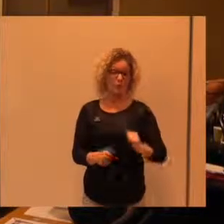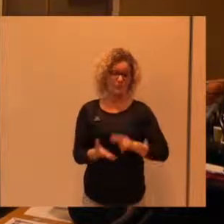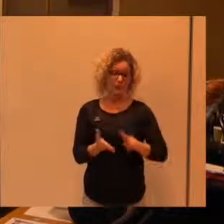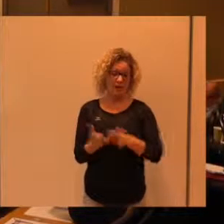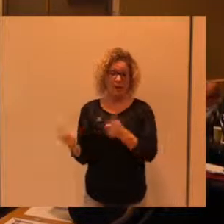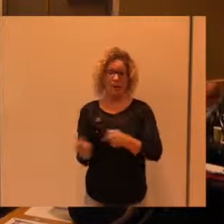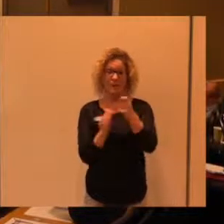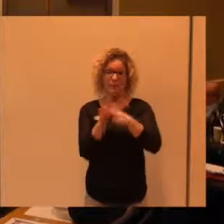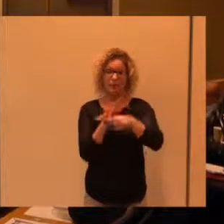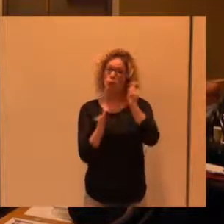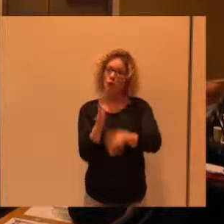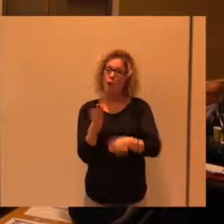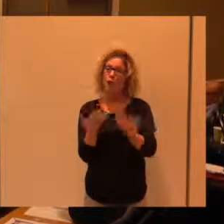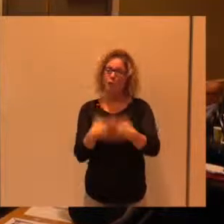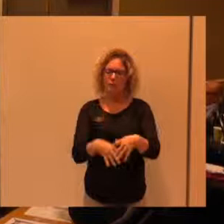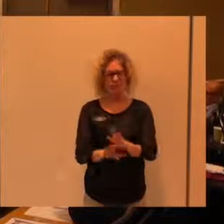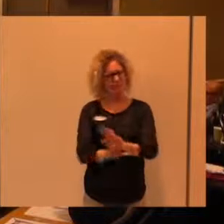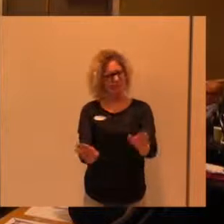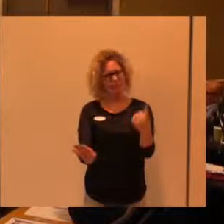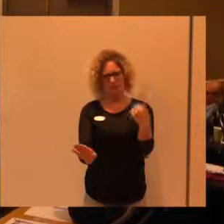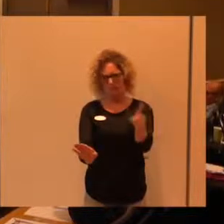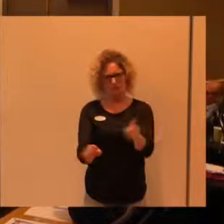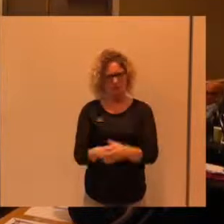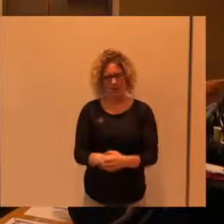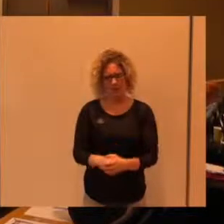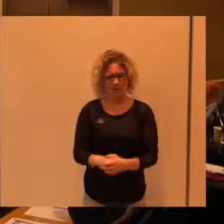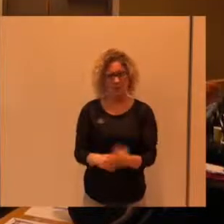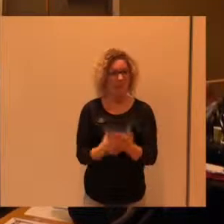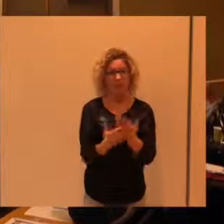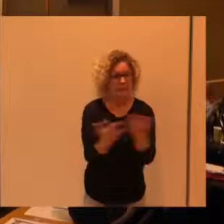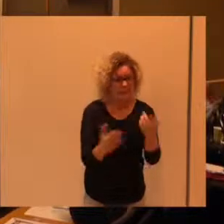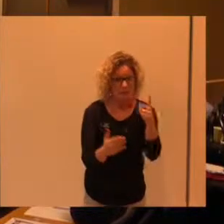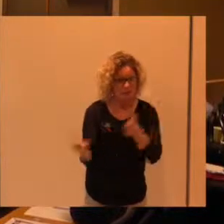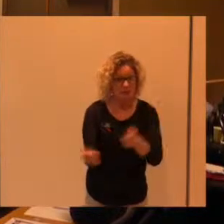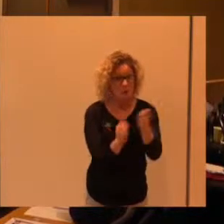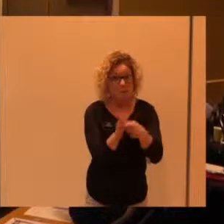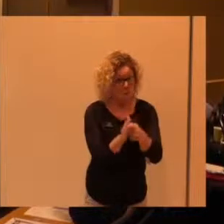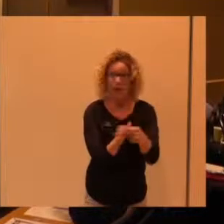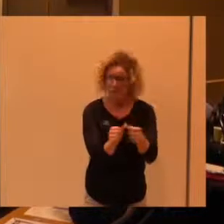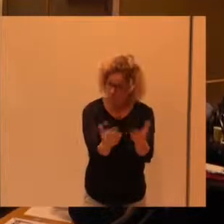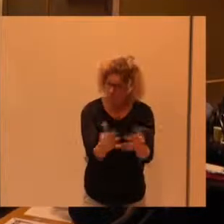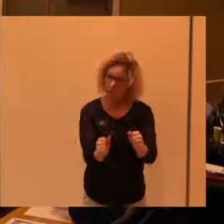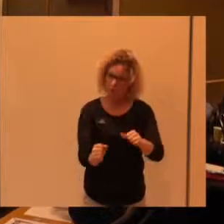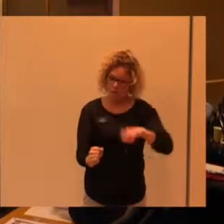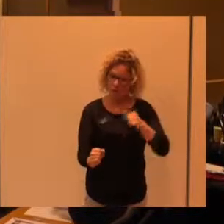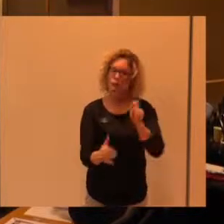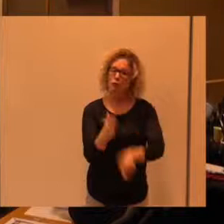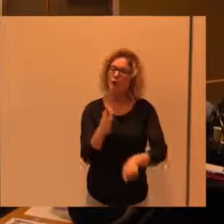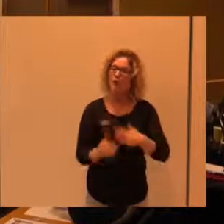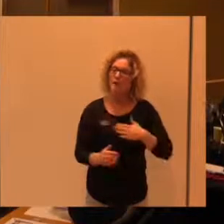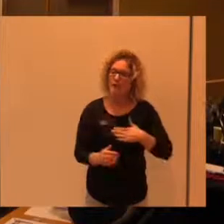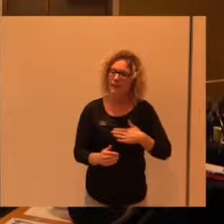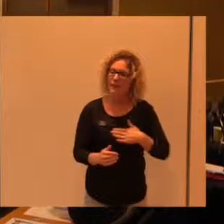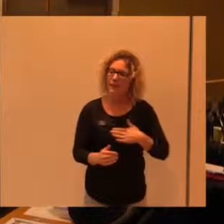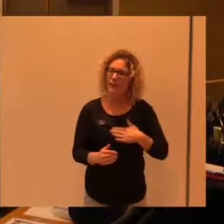upp filmer som startar automatiskt på sin sida. Det var inte förbjudet att lägga upp film. Det skulle man kunna tro när man ser det, ni ser ju